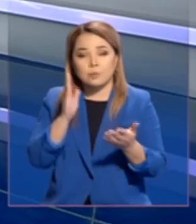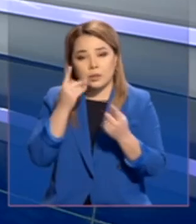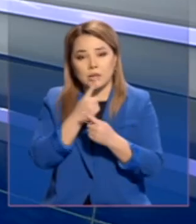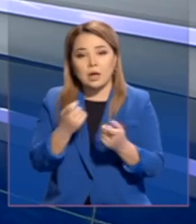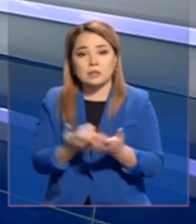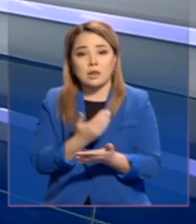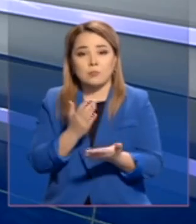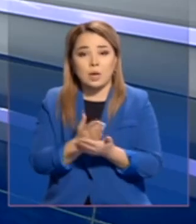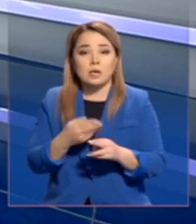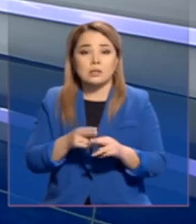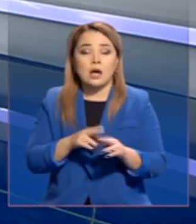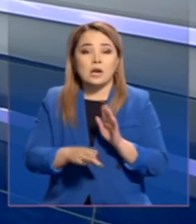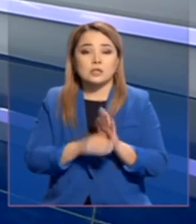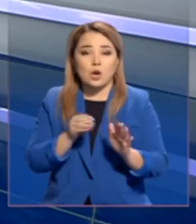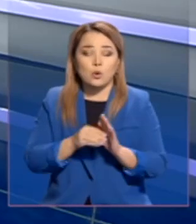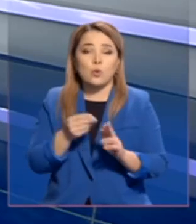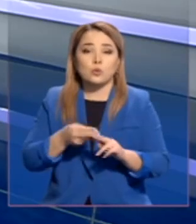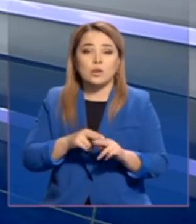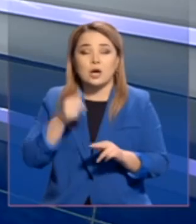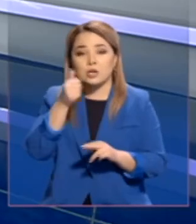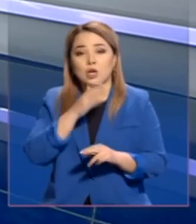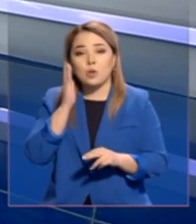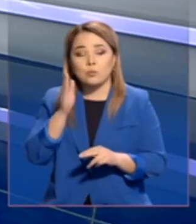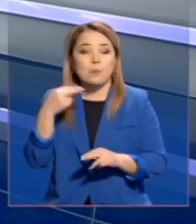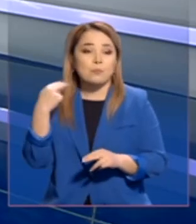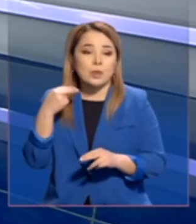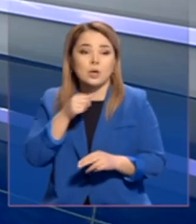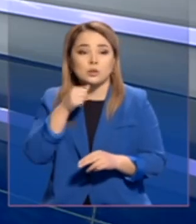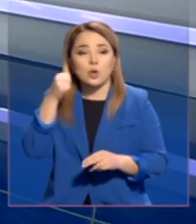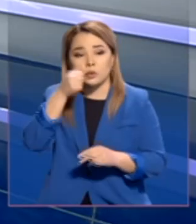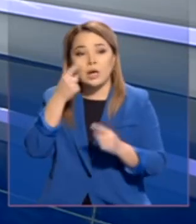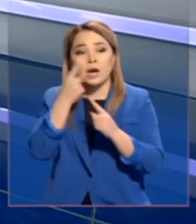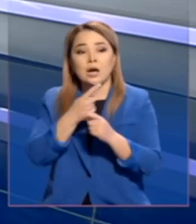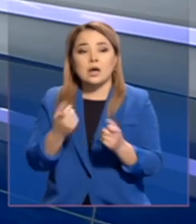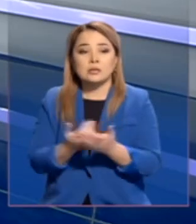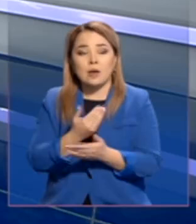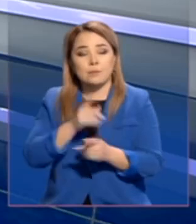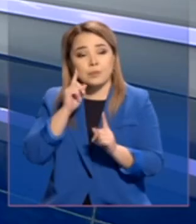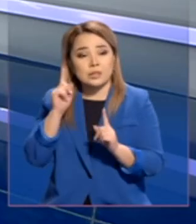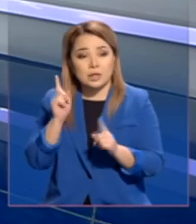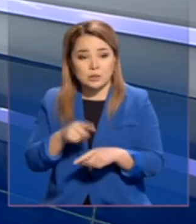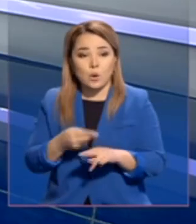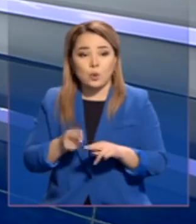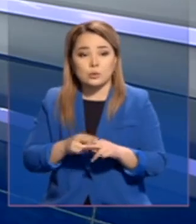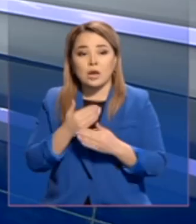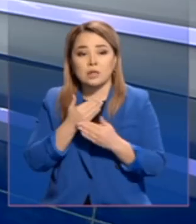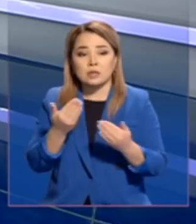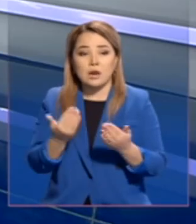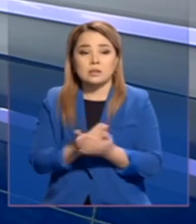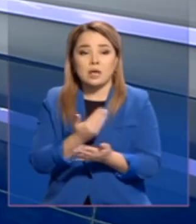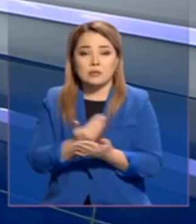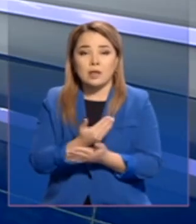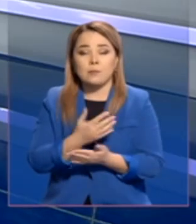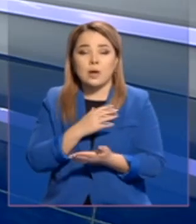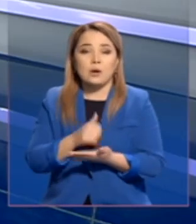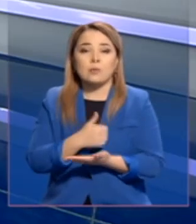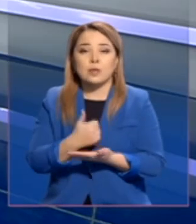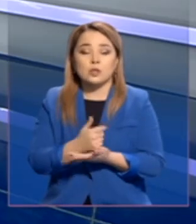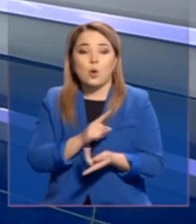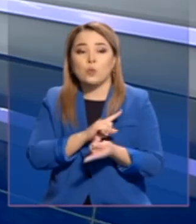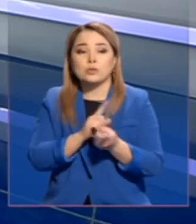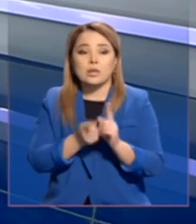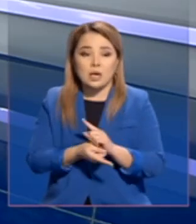айтты. Иә, сайлаудың осы жылы болатыны президенттің былтырғы жолдауынан бері белгілі. Соңғы науқаннан басты